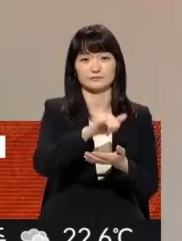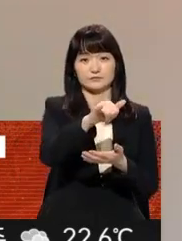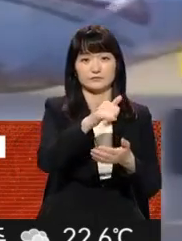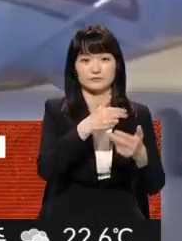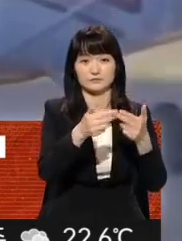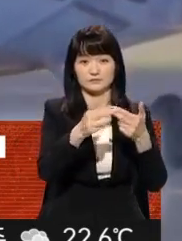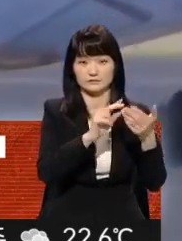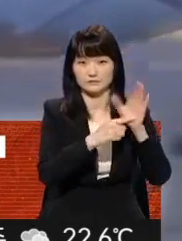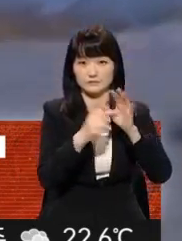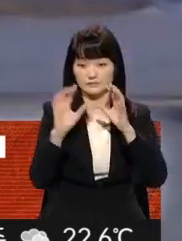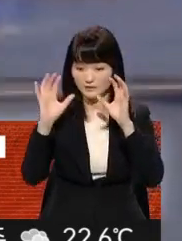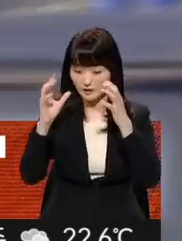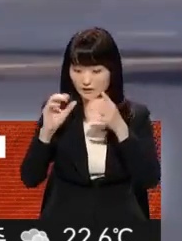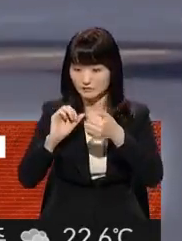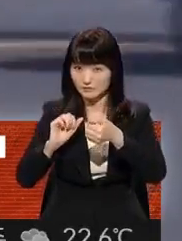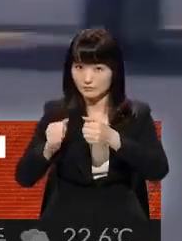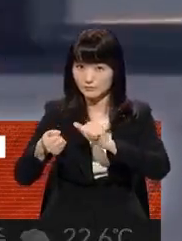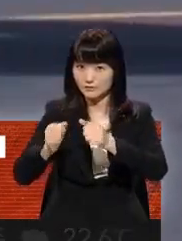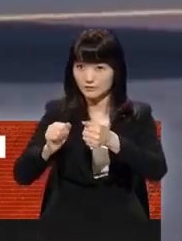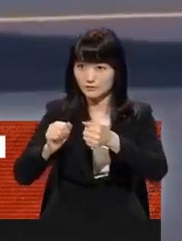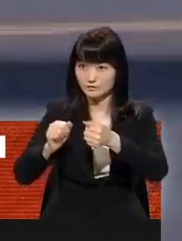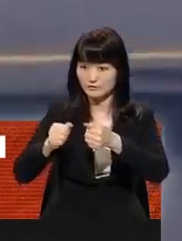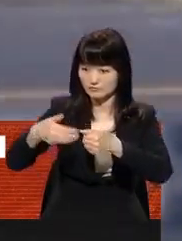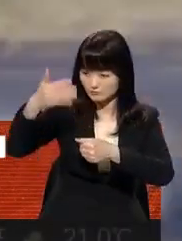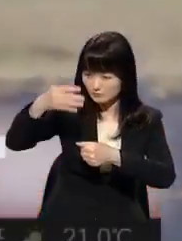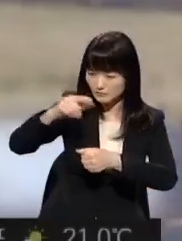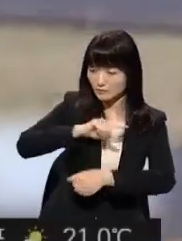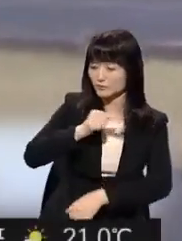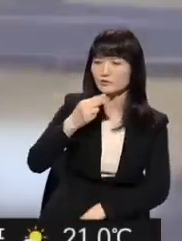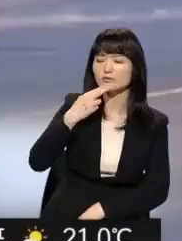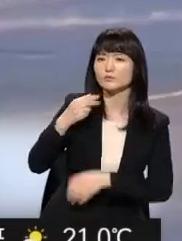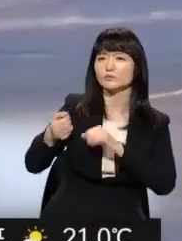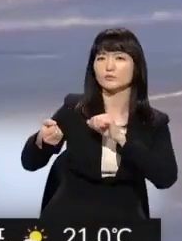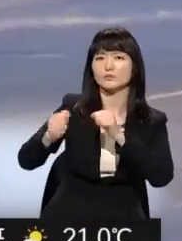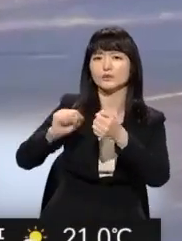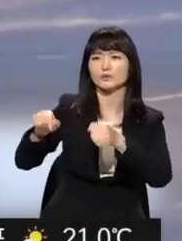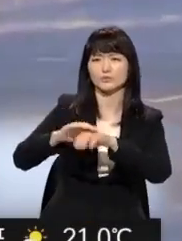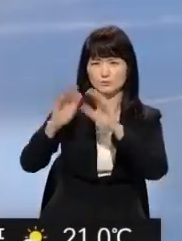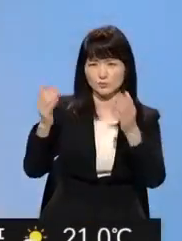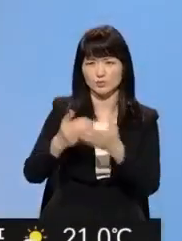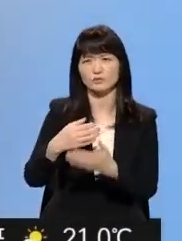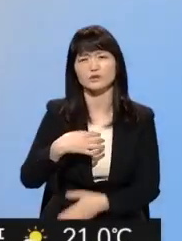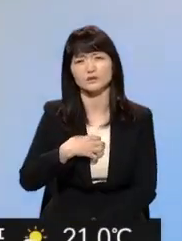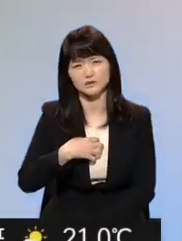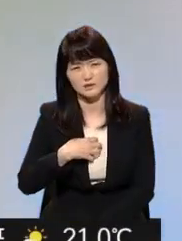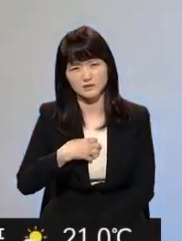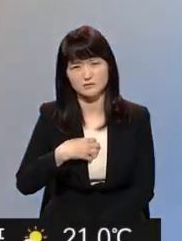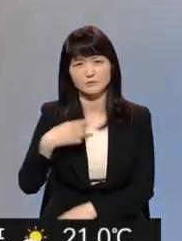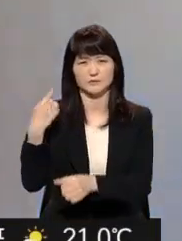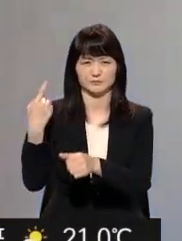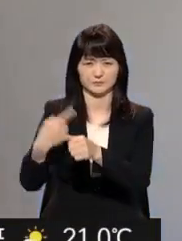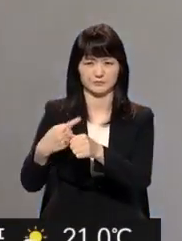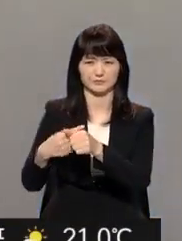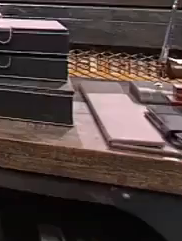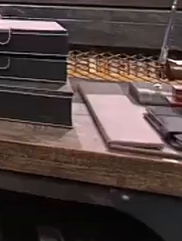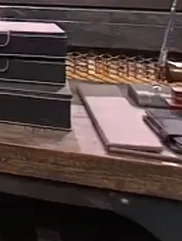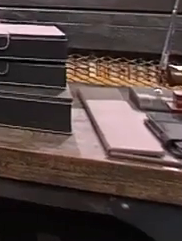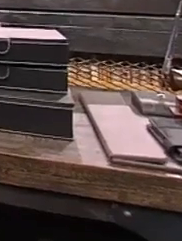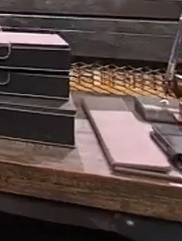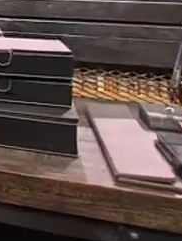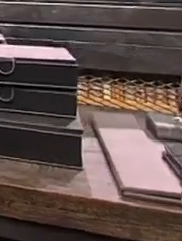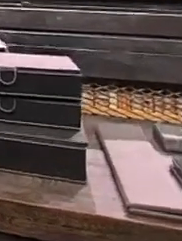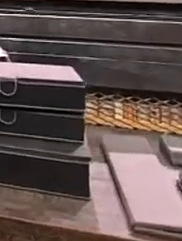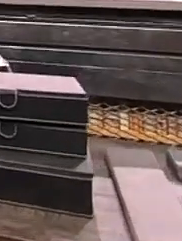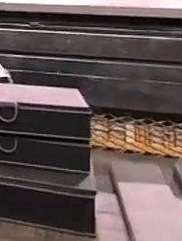항공협회도 아이가 비행하는 영상에 면허가 없이 비행하는 것은 모두를 위험에 빠뜨리는 일이라면서 비판의 목소리를 냈습니다.